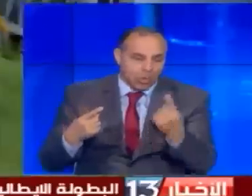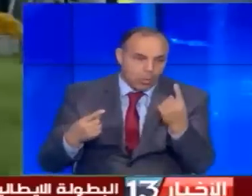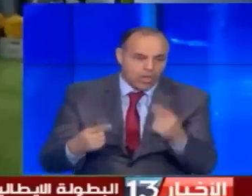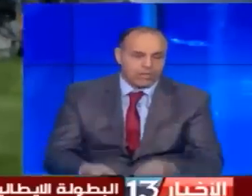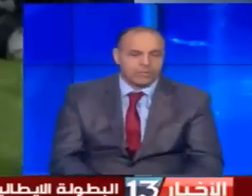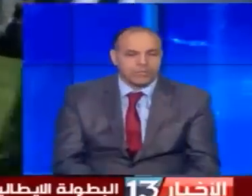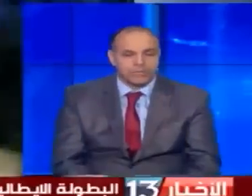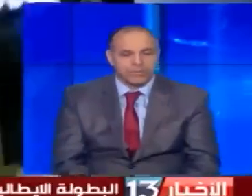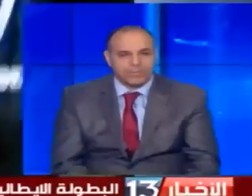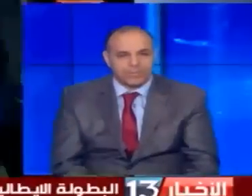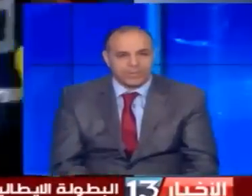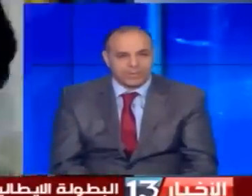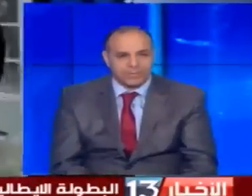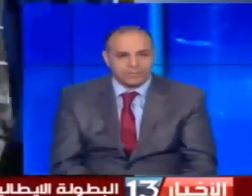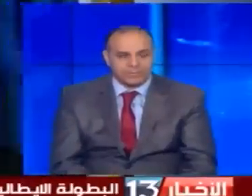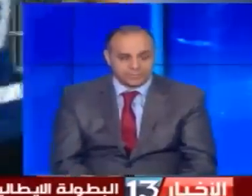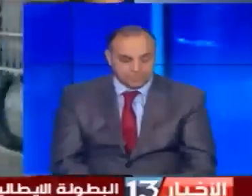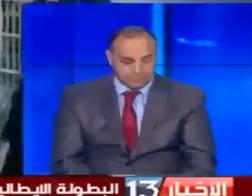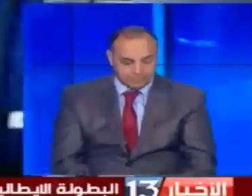مارتينيز.